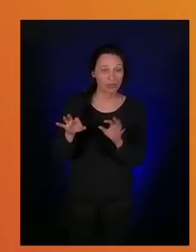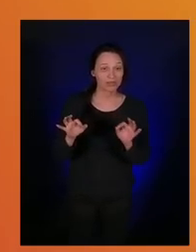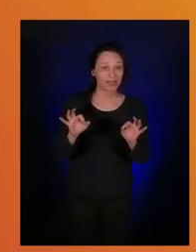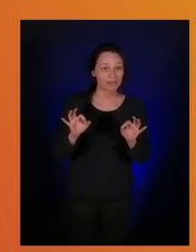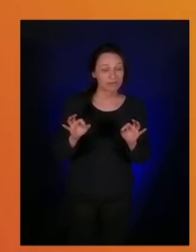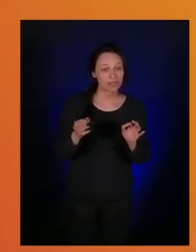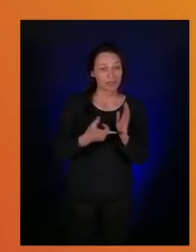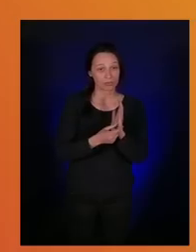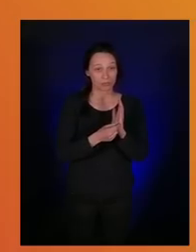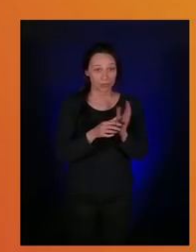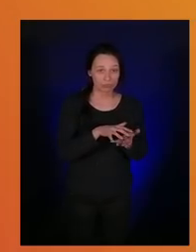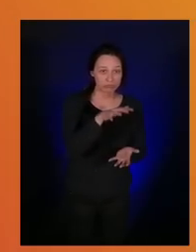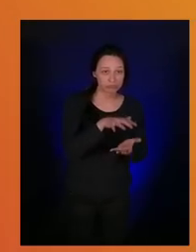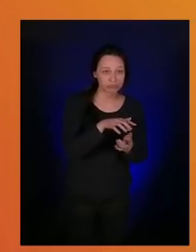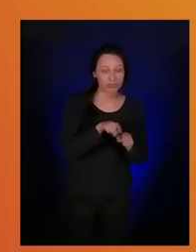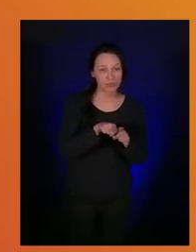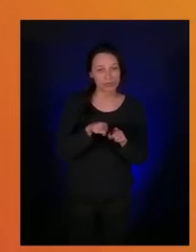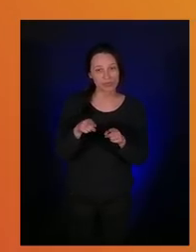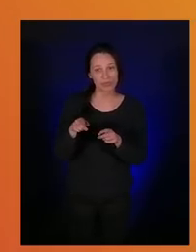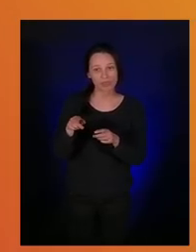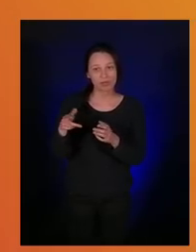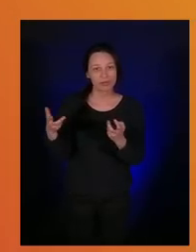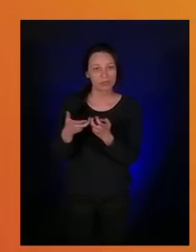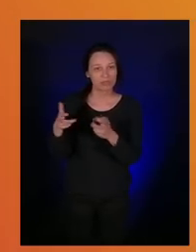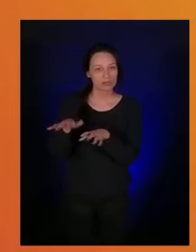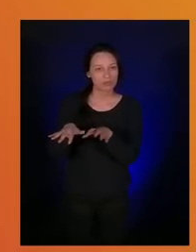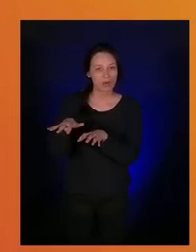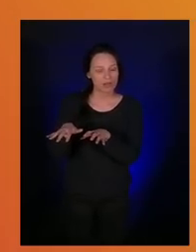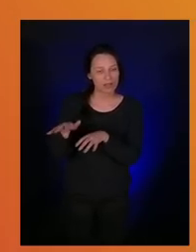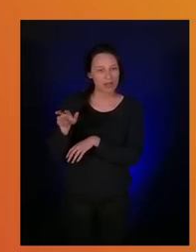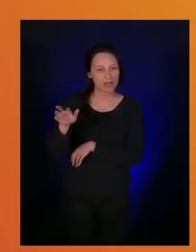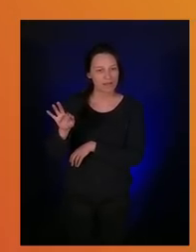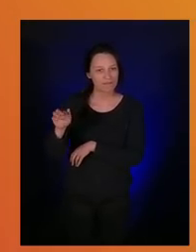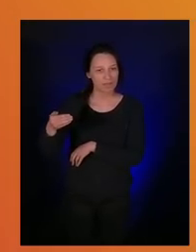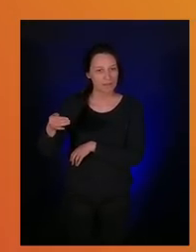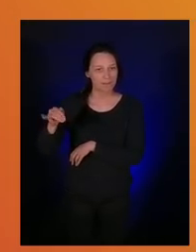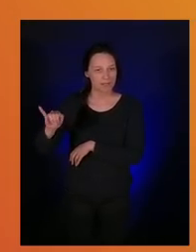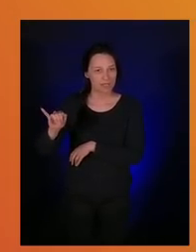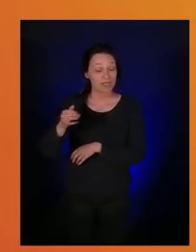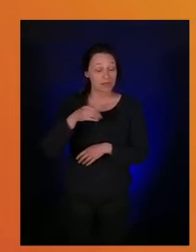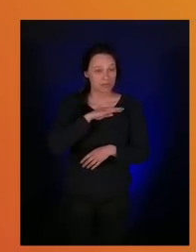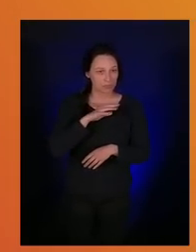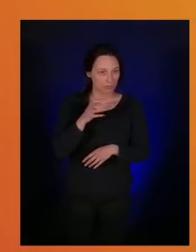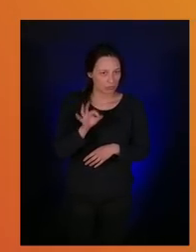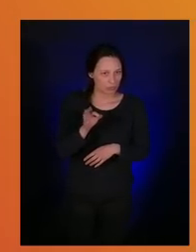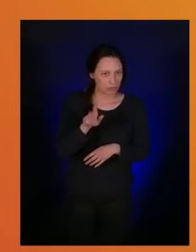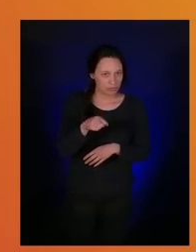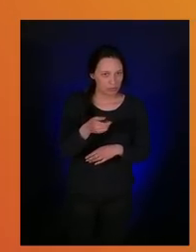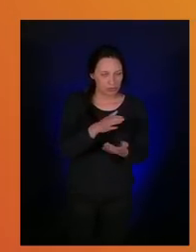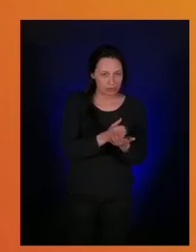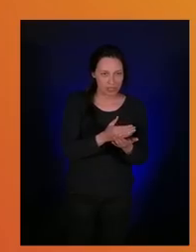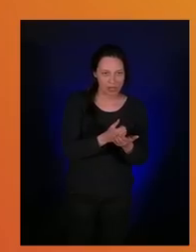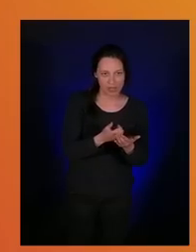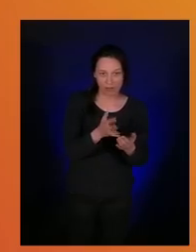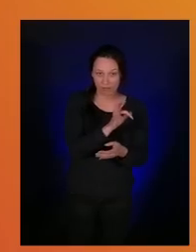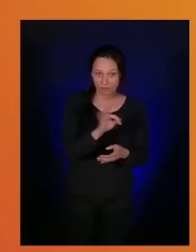le montant moyen des FNI. Parce que je veux bien que les salaires soient très bas en France, et que les pensions